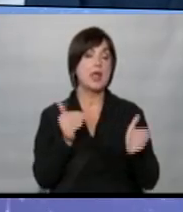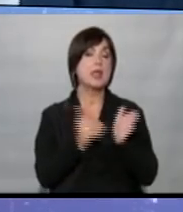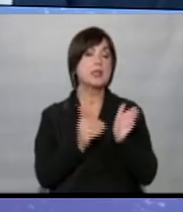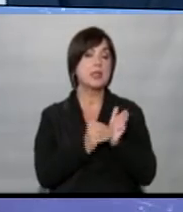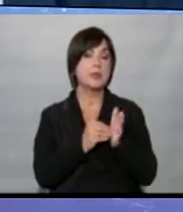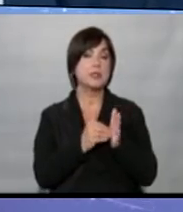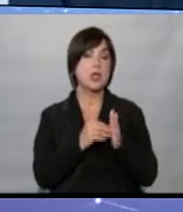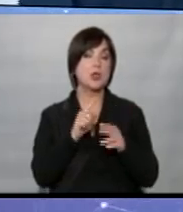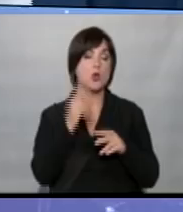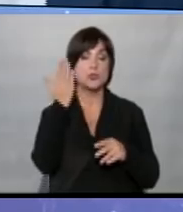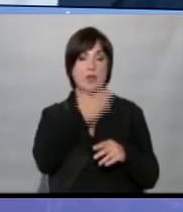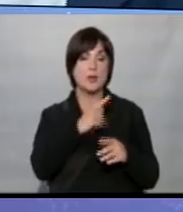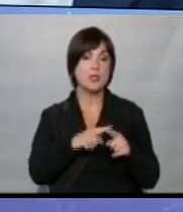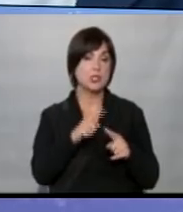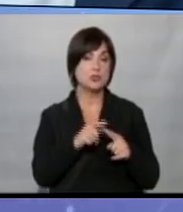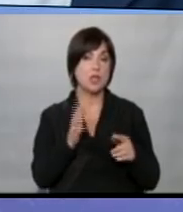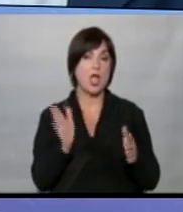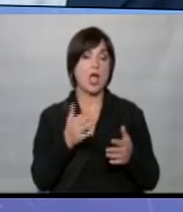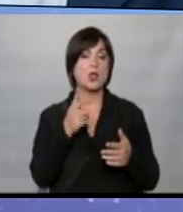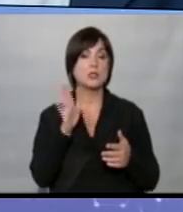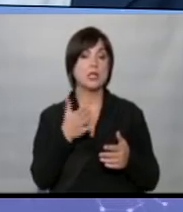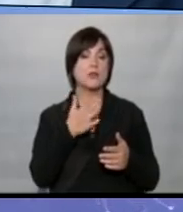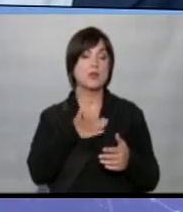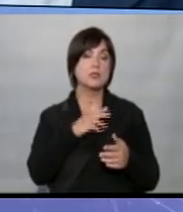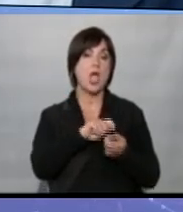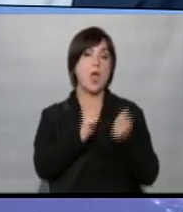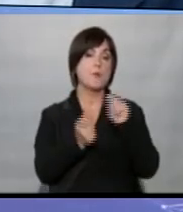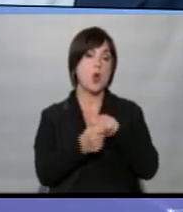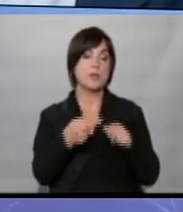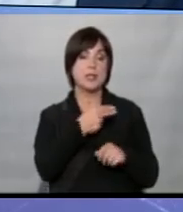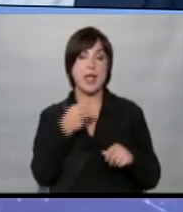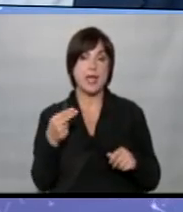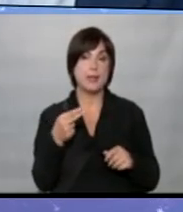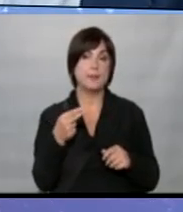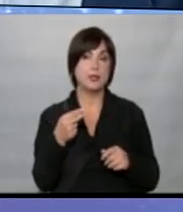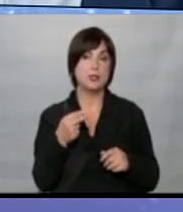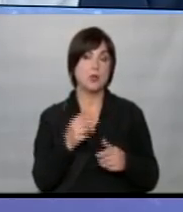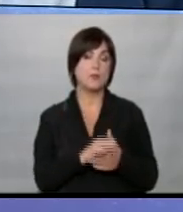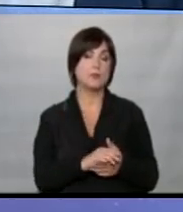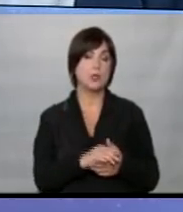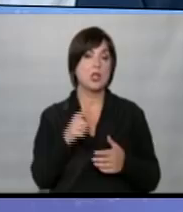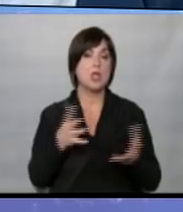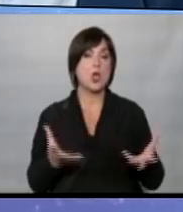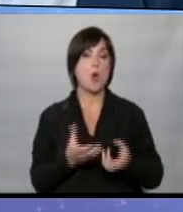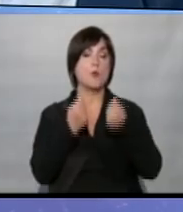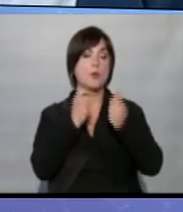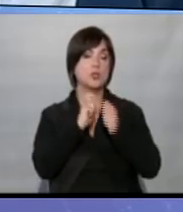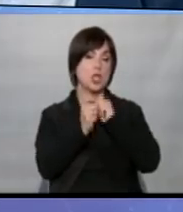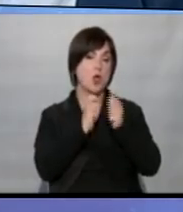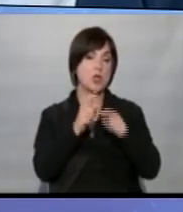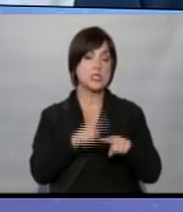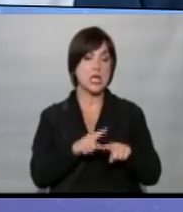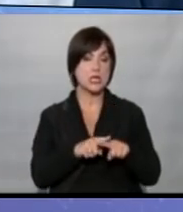да осфариме нешто. Ако кажеме ние дали сме за промена на името од овај да го подржиме договор со